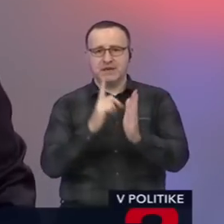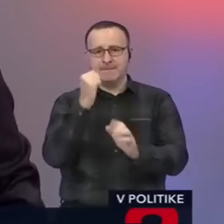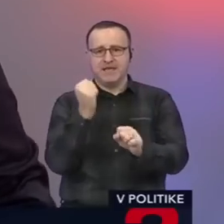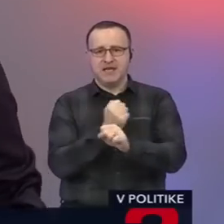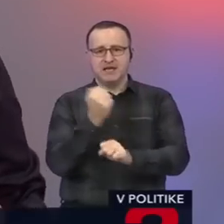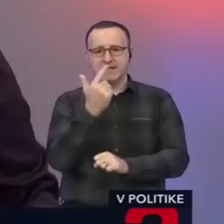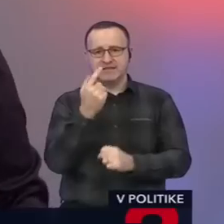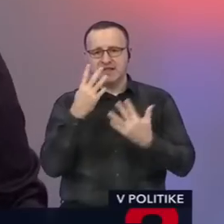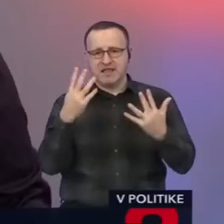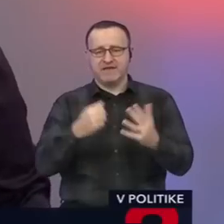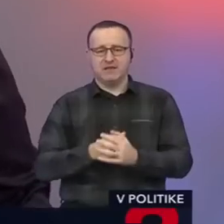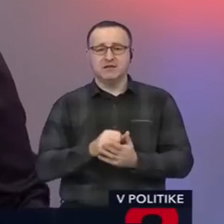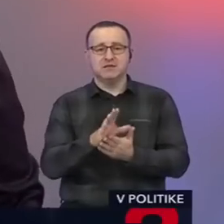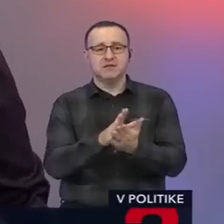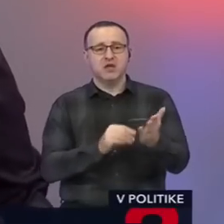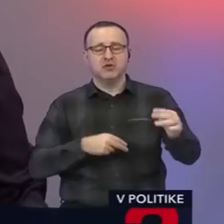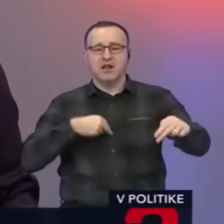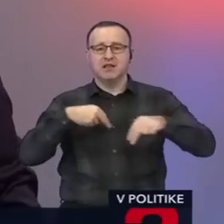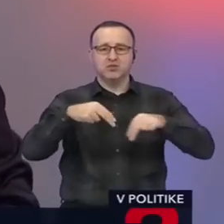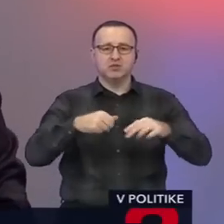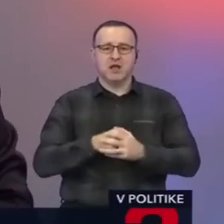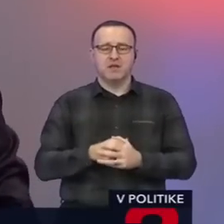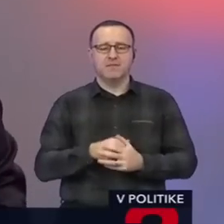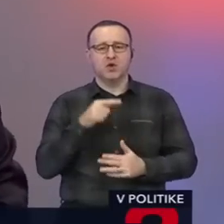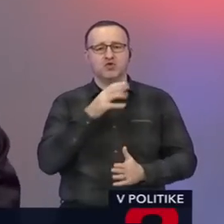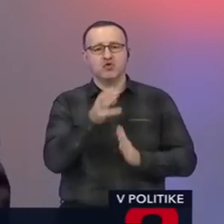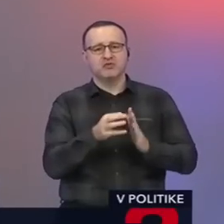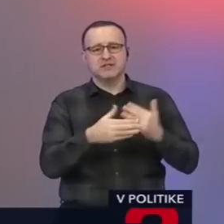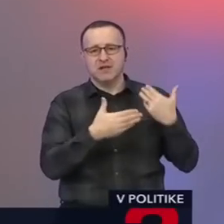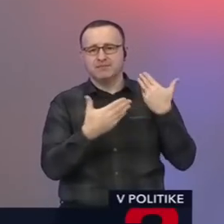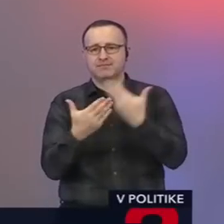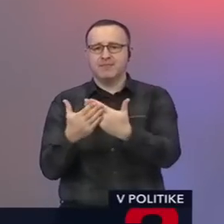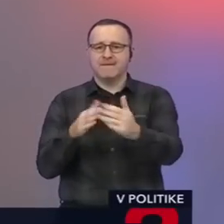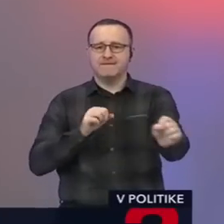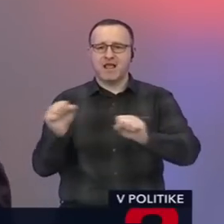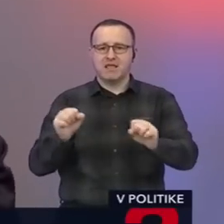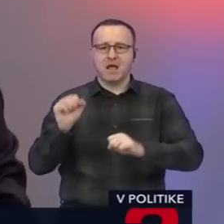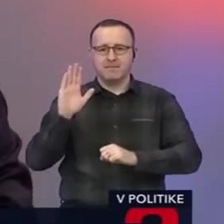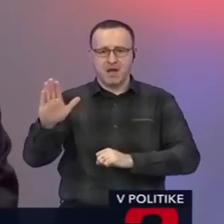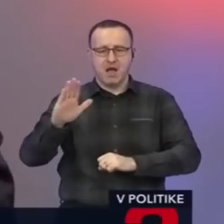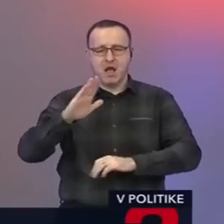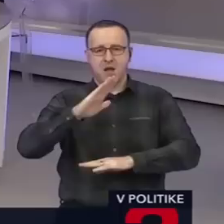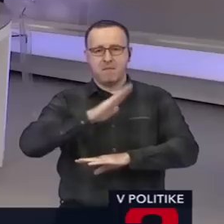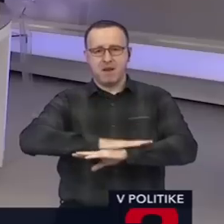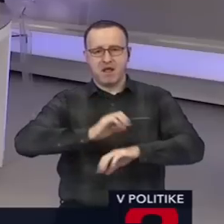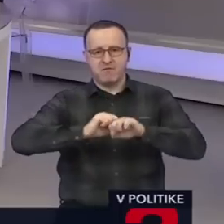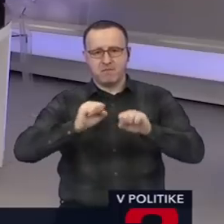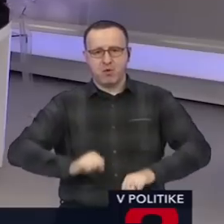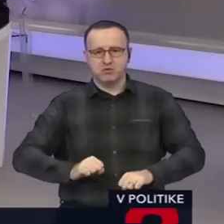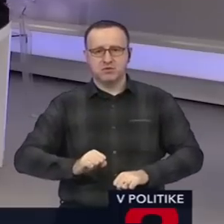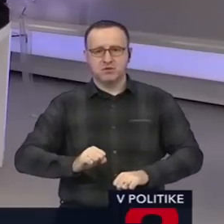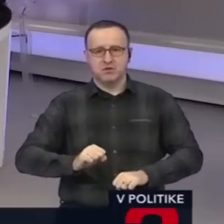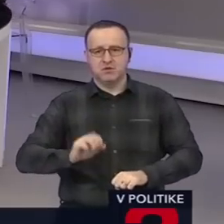MiG-29. Na čo sa rozprúdila debata, či dočasne poverená vláda má právomoc odovzdať alebo rozhodnúť o tom, či